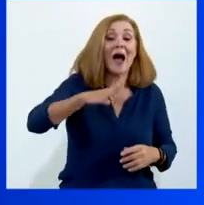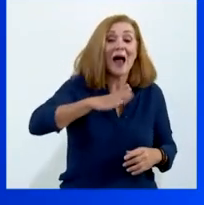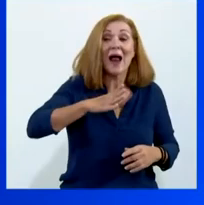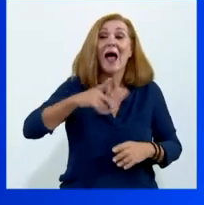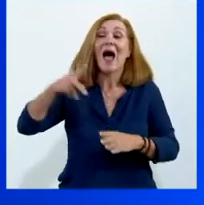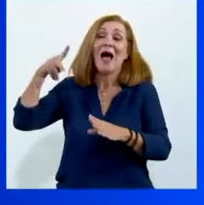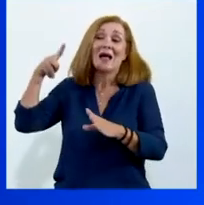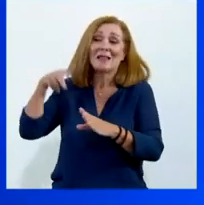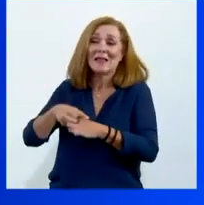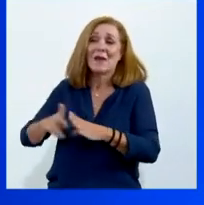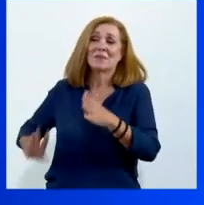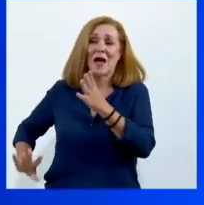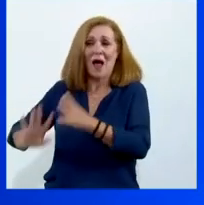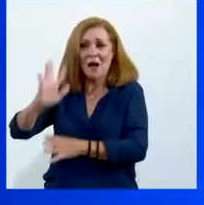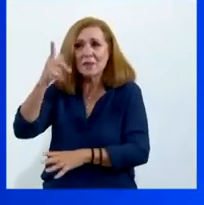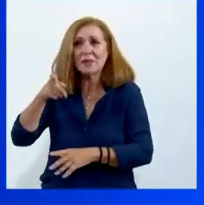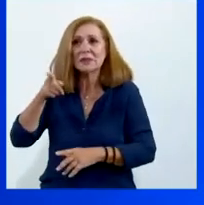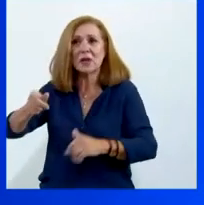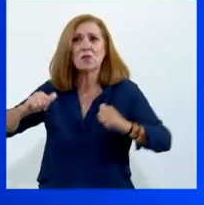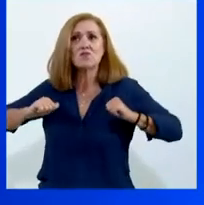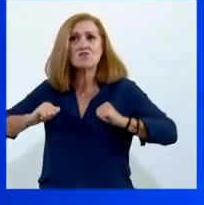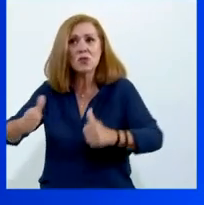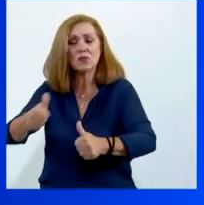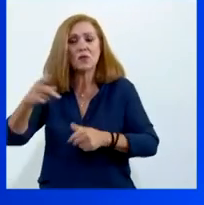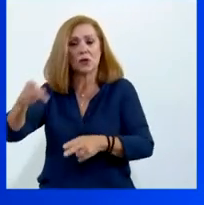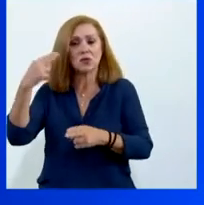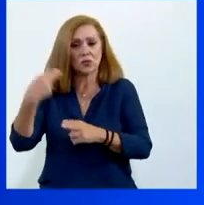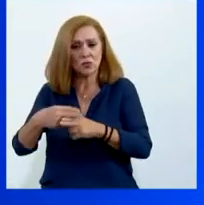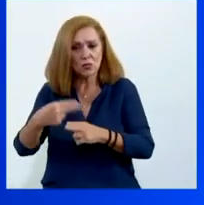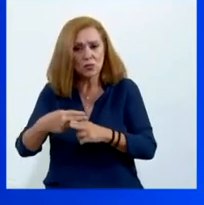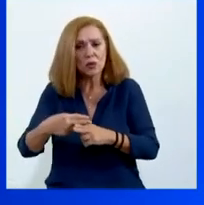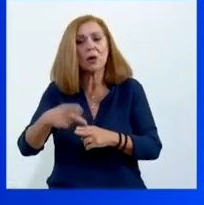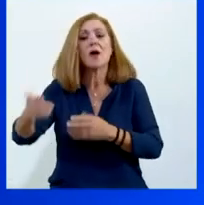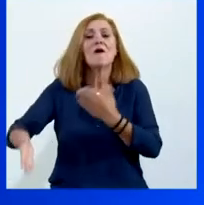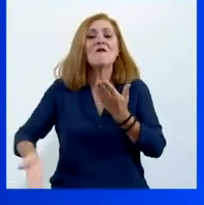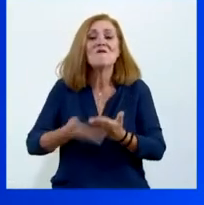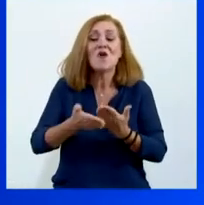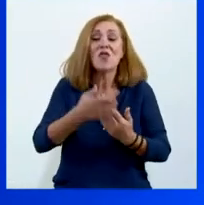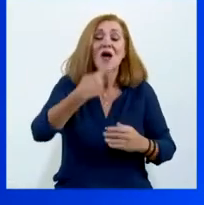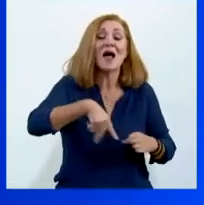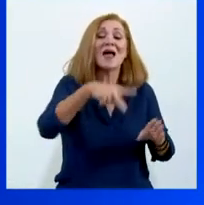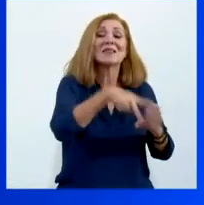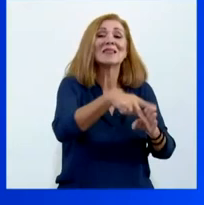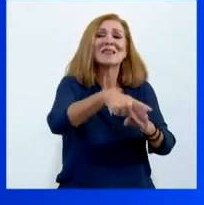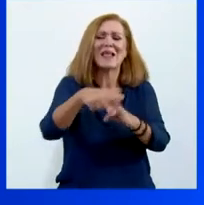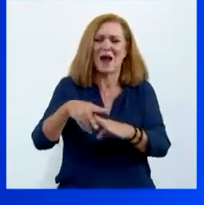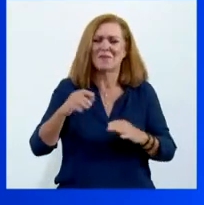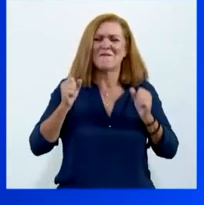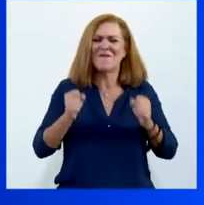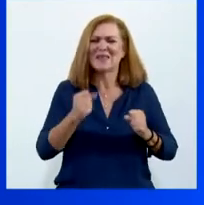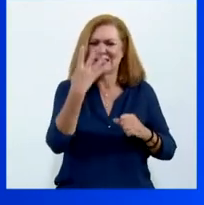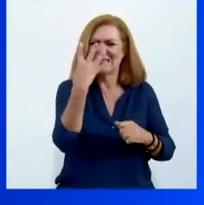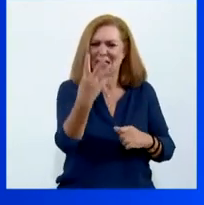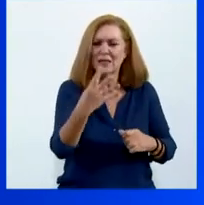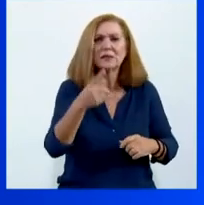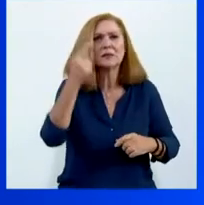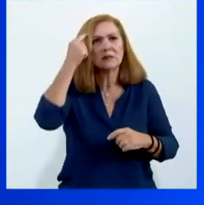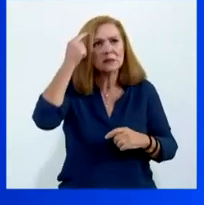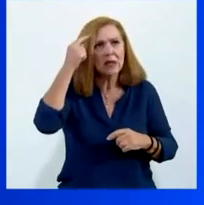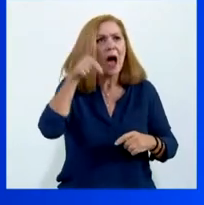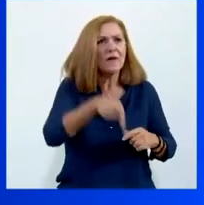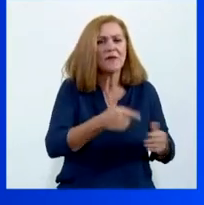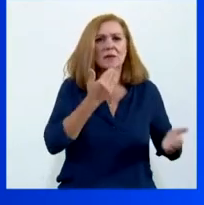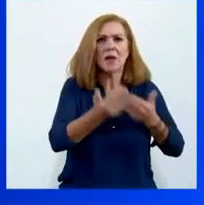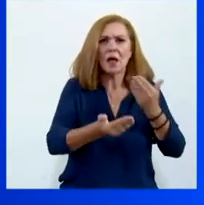Τράπεζας και πια, θα έλεγα, δίνει τη δυνατότητα και στις συστημικές τράπεζες να μπορούν πολύ πιο εύκολα να επεξεργαστούν αυτές τις